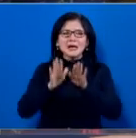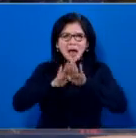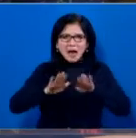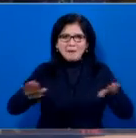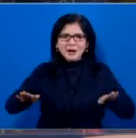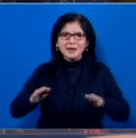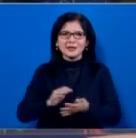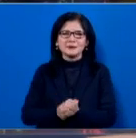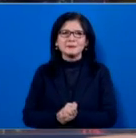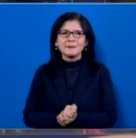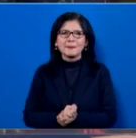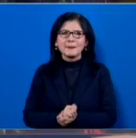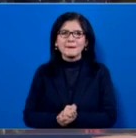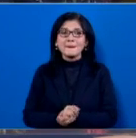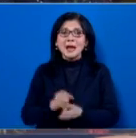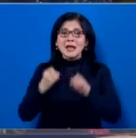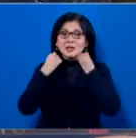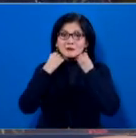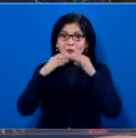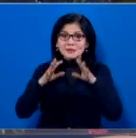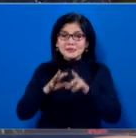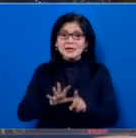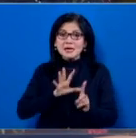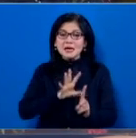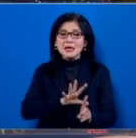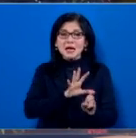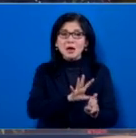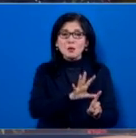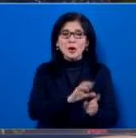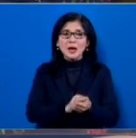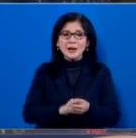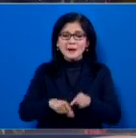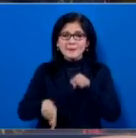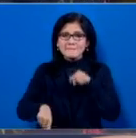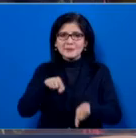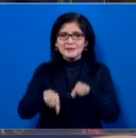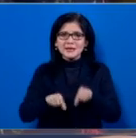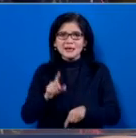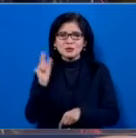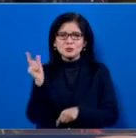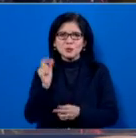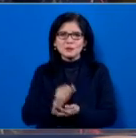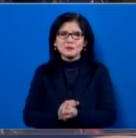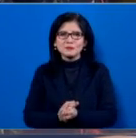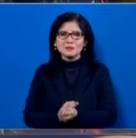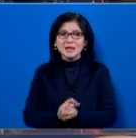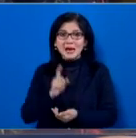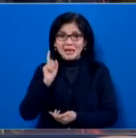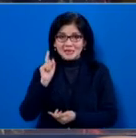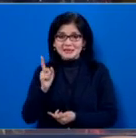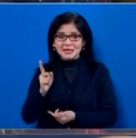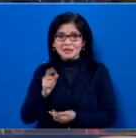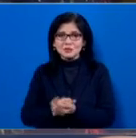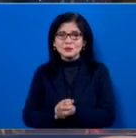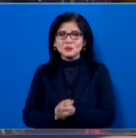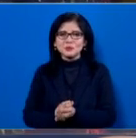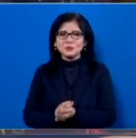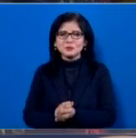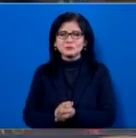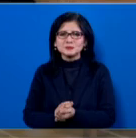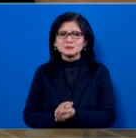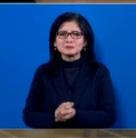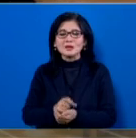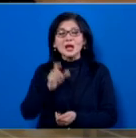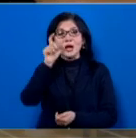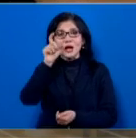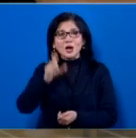Nah, lebih banyak informasi terkait dengan kawal pemilu, kita sudah terhubung dengan salah satu penggagas kawalpemilu.org, ada Mbak Elina Ciptadi. Good